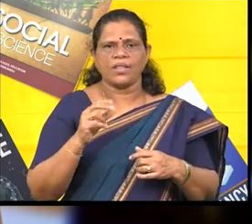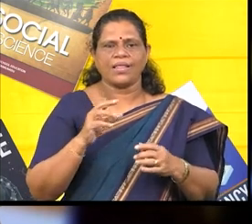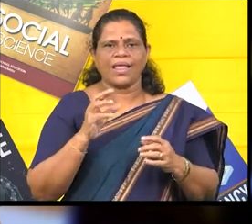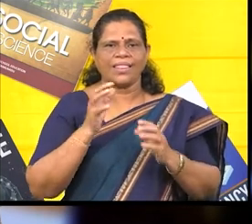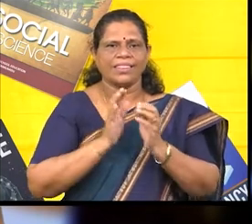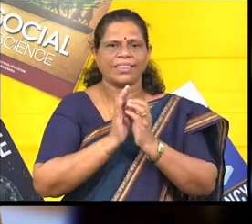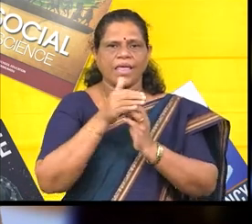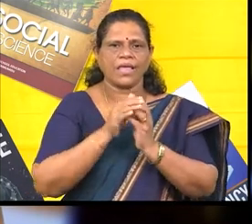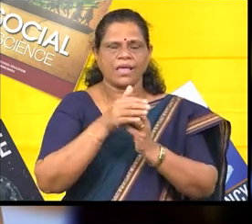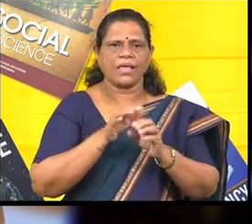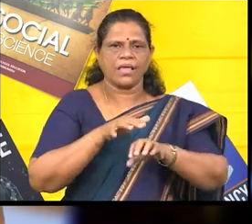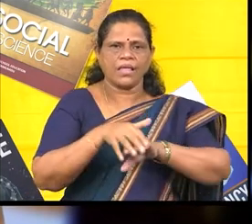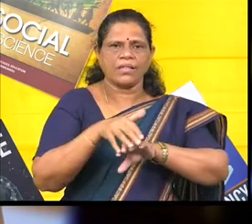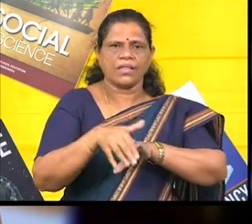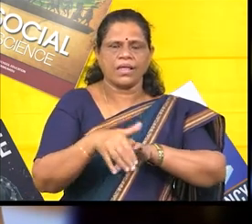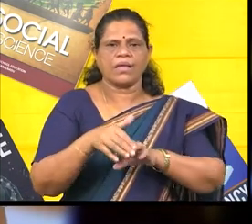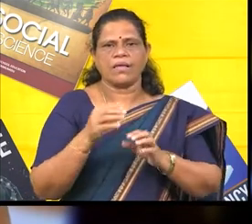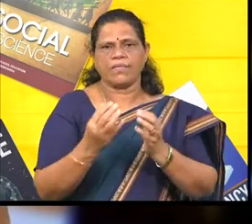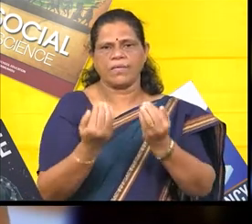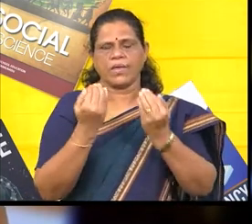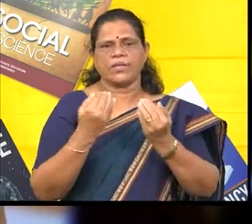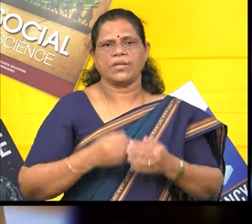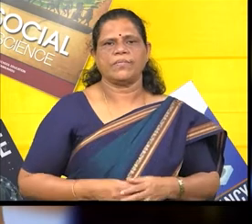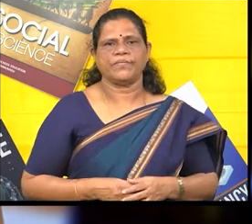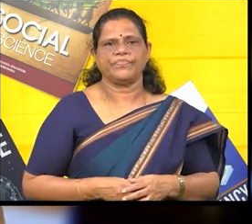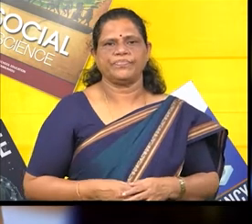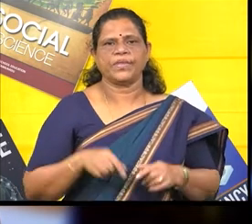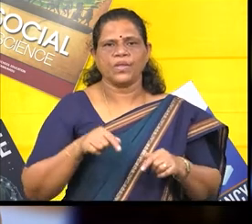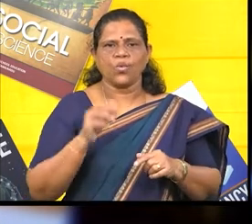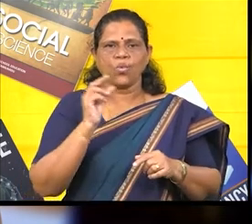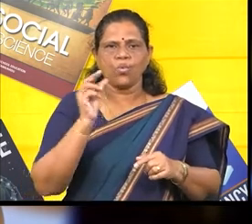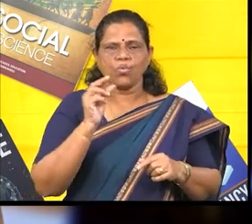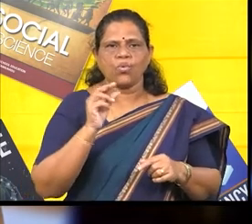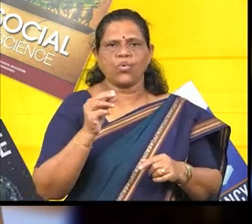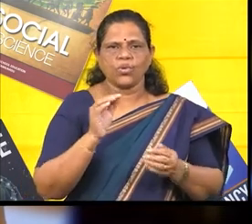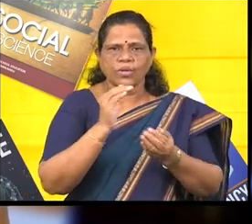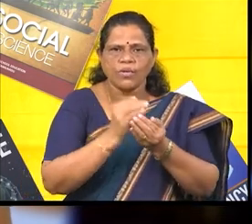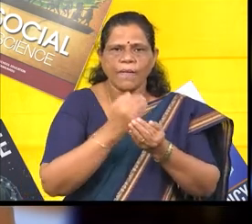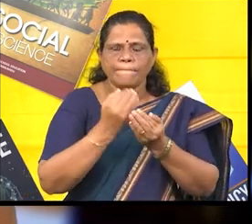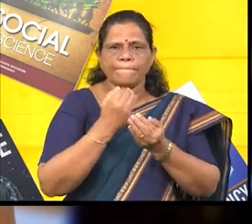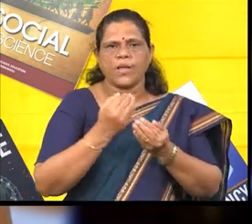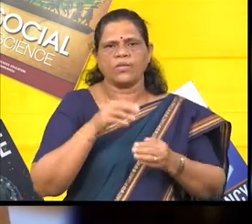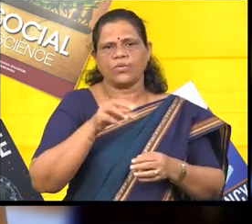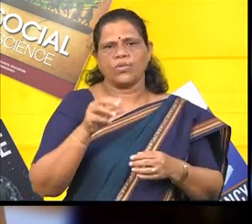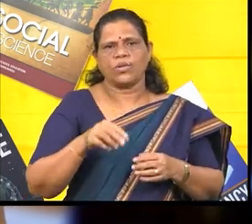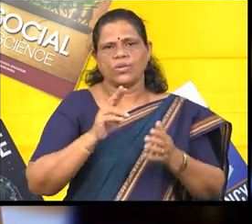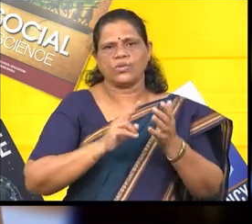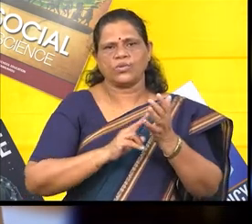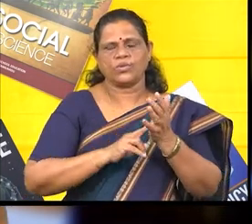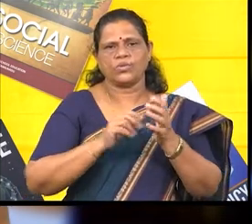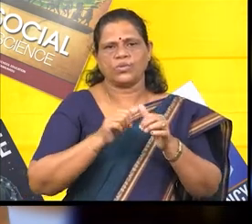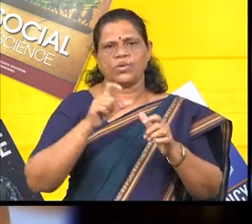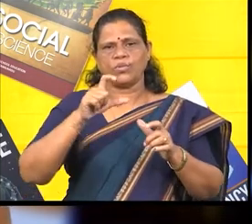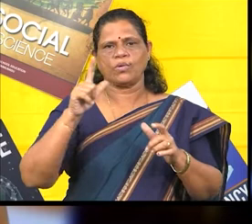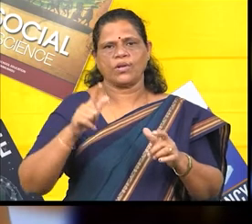அந்த தேங்காயை கெடாமல் பாதுகாக்கக்கூடிய ஒரு ப்ரிசர்வேட்டிவ். அதுவும் ஒரு உப்புங்கிறது ஒரு வேதிப்பொருள் தான், சோடியம் குளோரைடுங்கிற வேதிப்பொருள் தான். அது